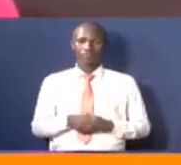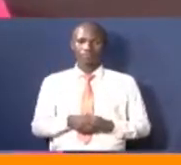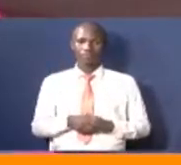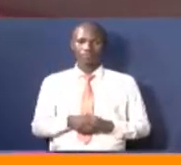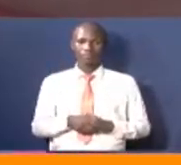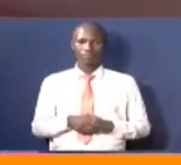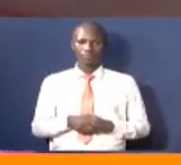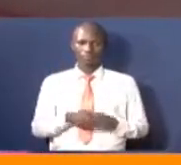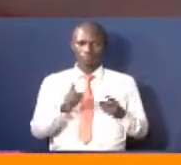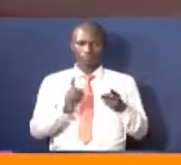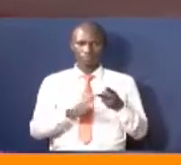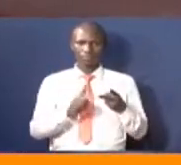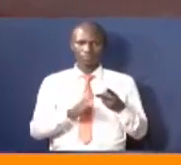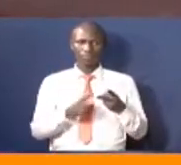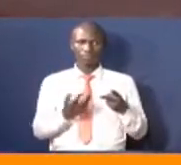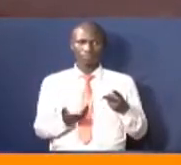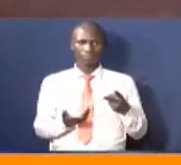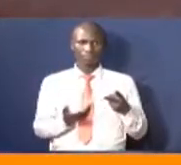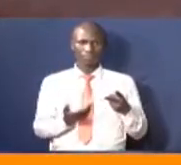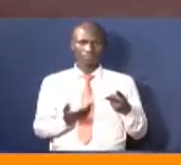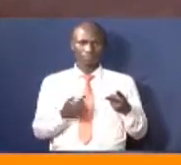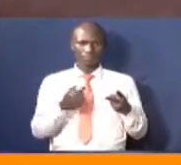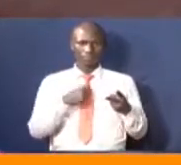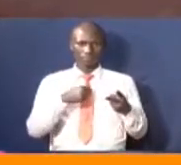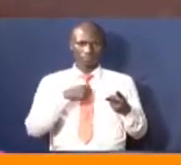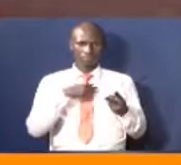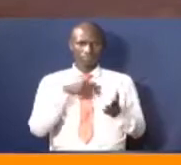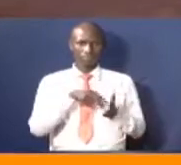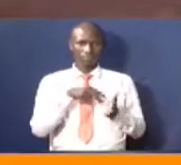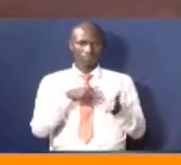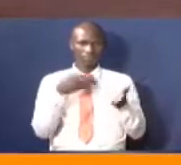Ya pili, nikisimama hapa